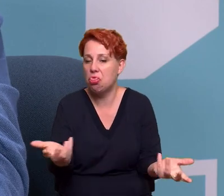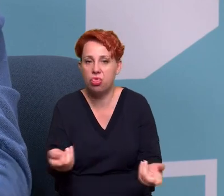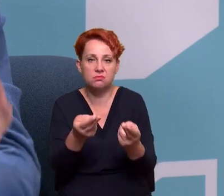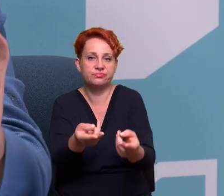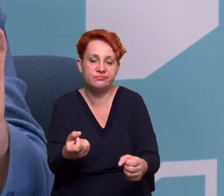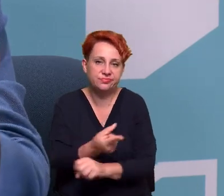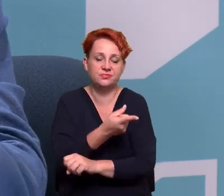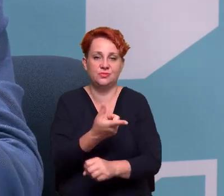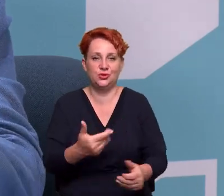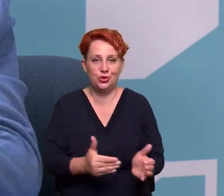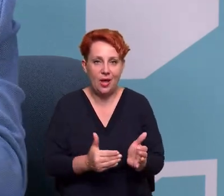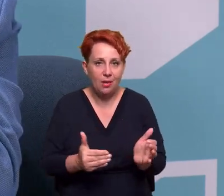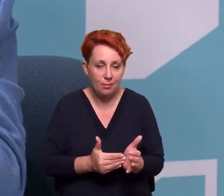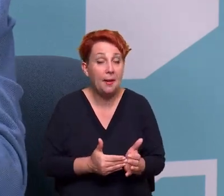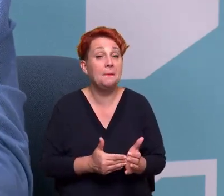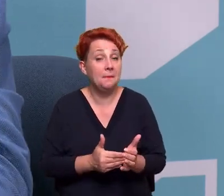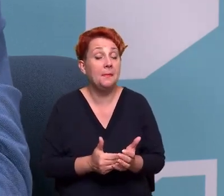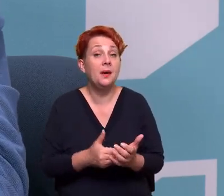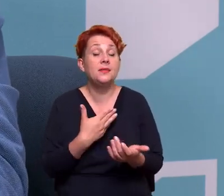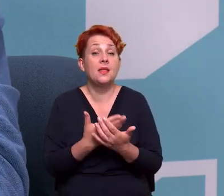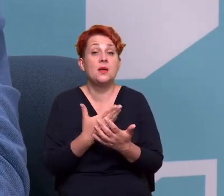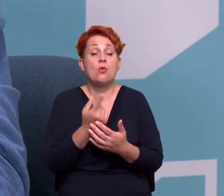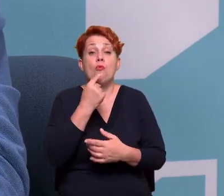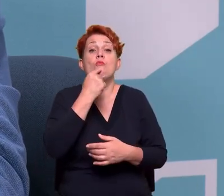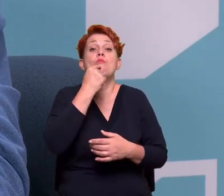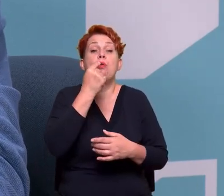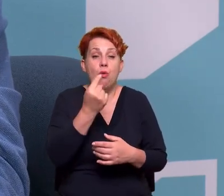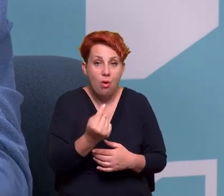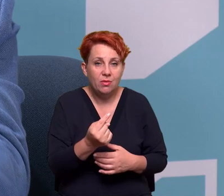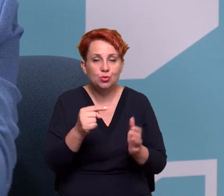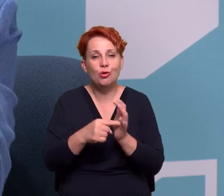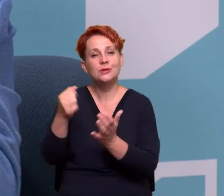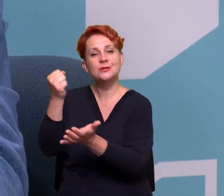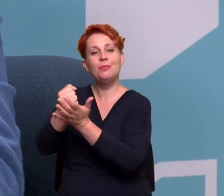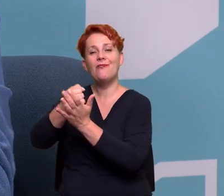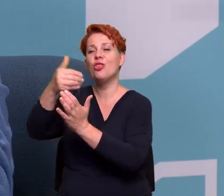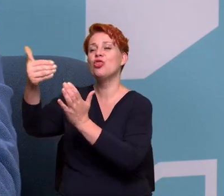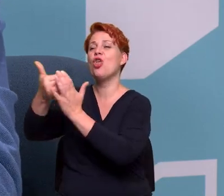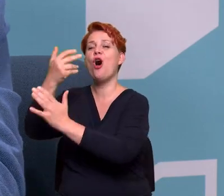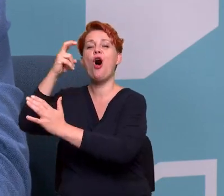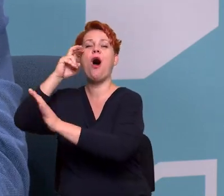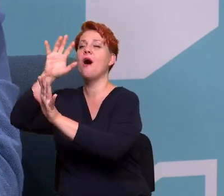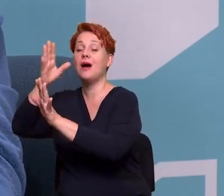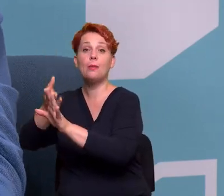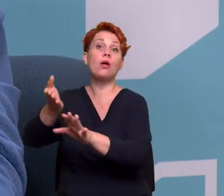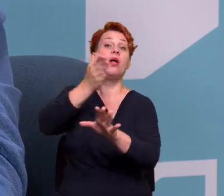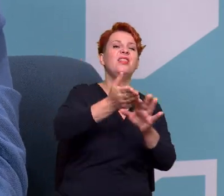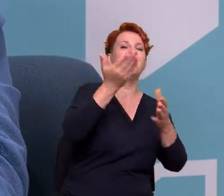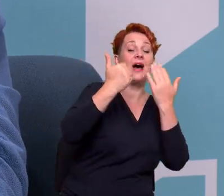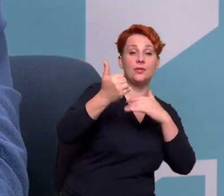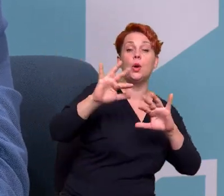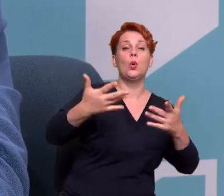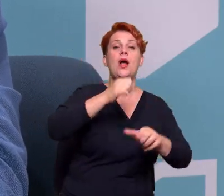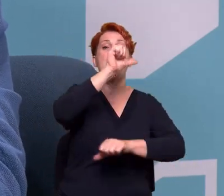I powiem tak, żeby do tej kwestii nowoczesności czy dawności się odnieść, lata